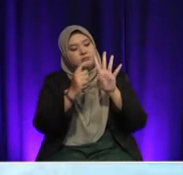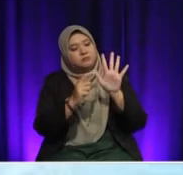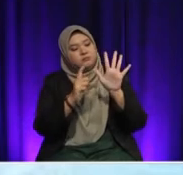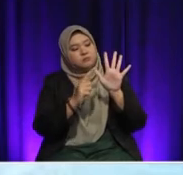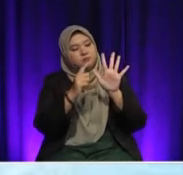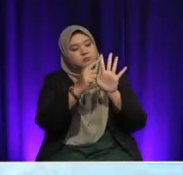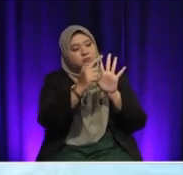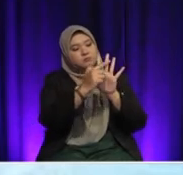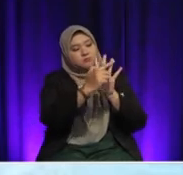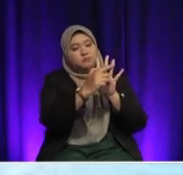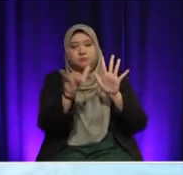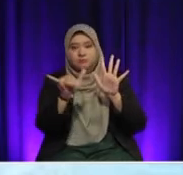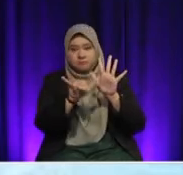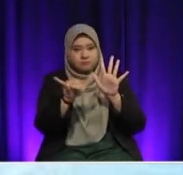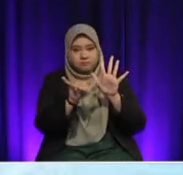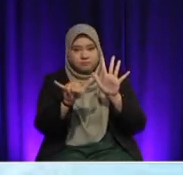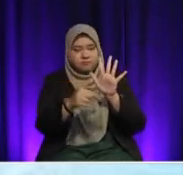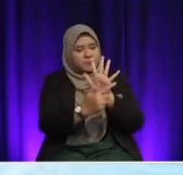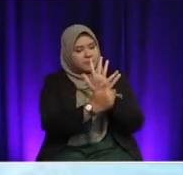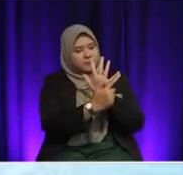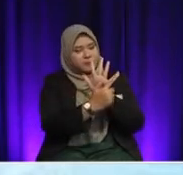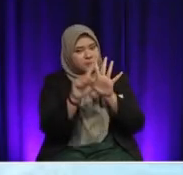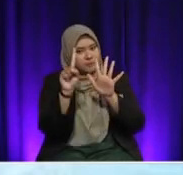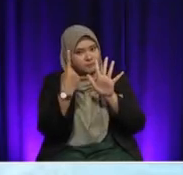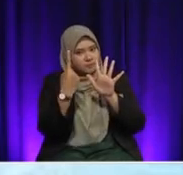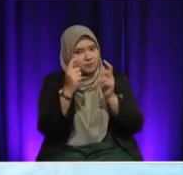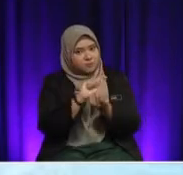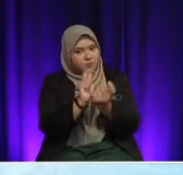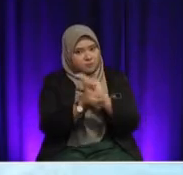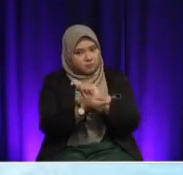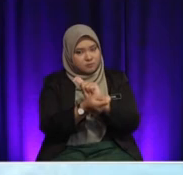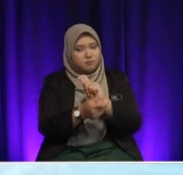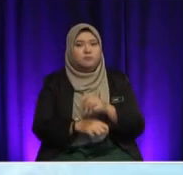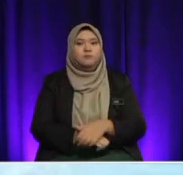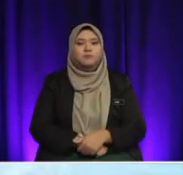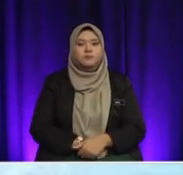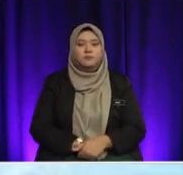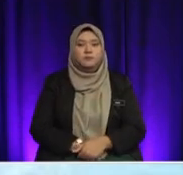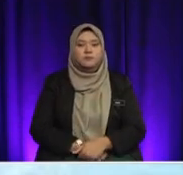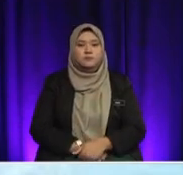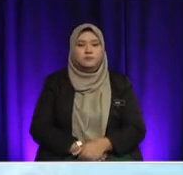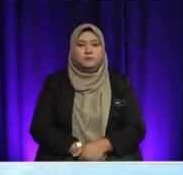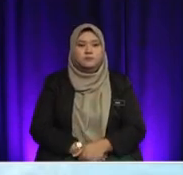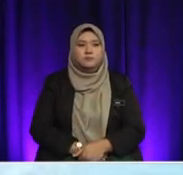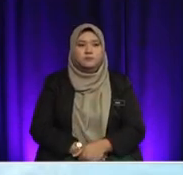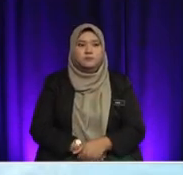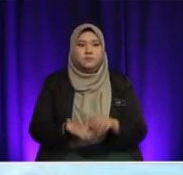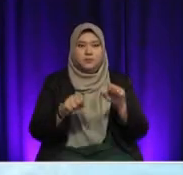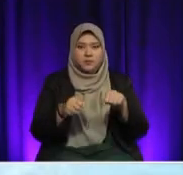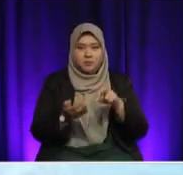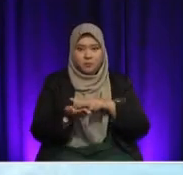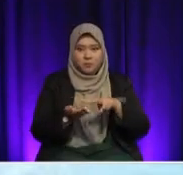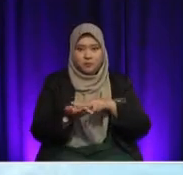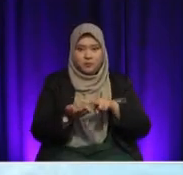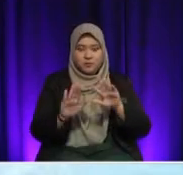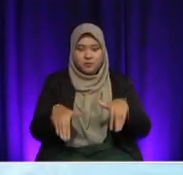tak boleh terlalu besar. Dia punya lubang inlet dia tu agak kecil. Okey, lepas tu kita kisar dia dengan mincer.